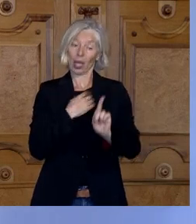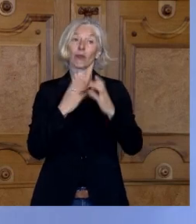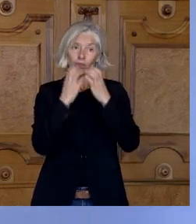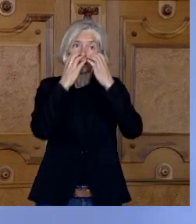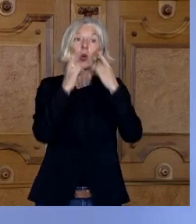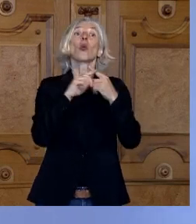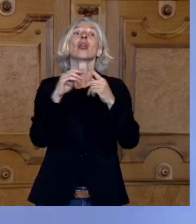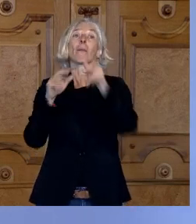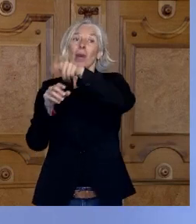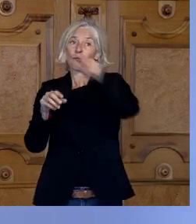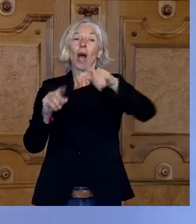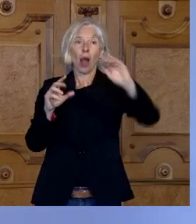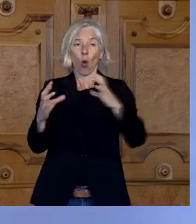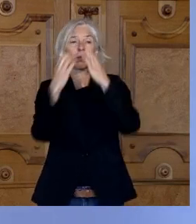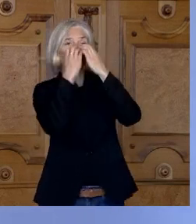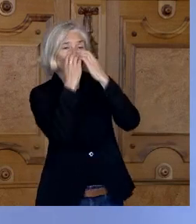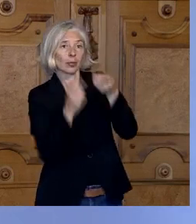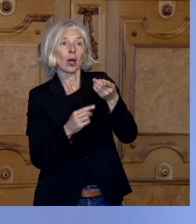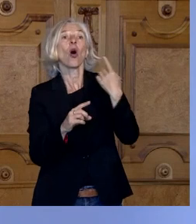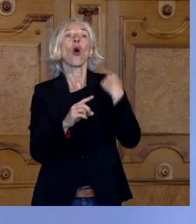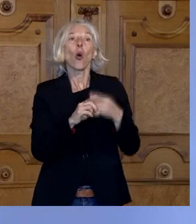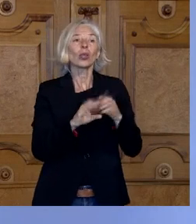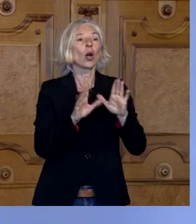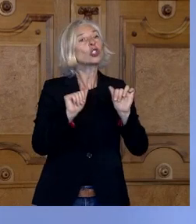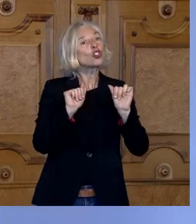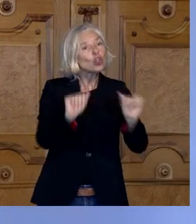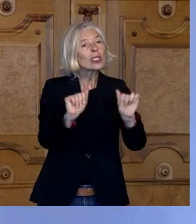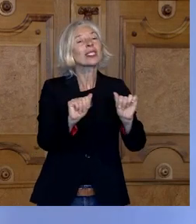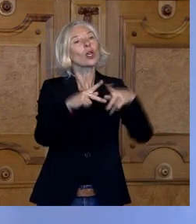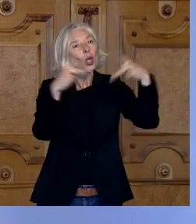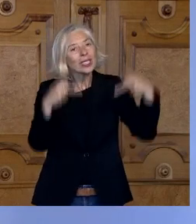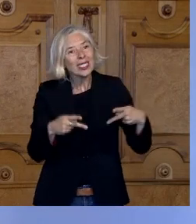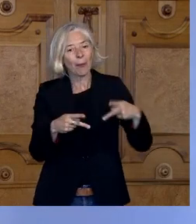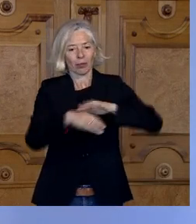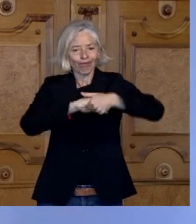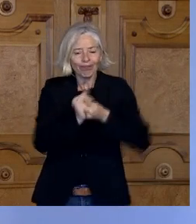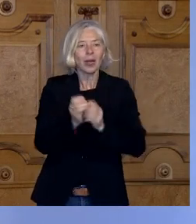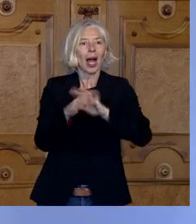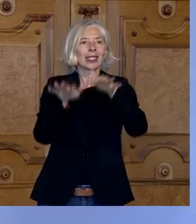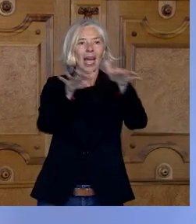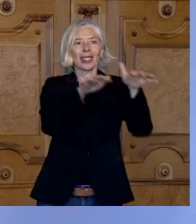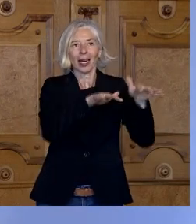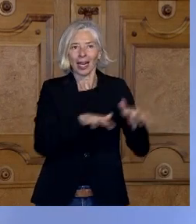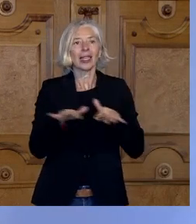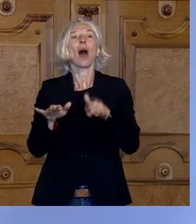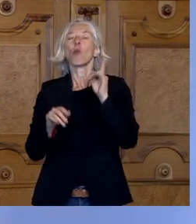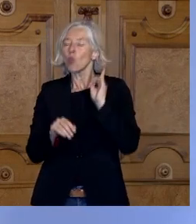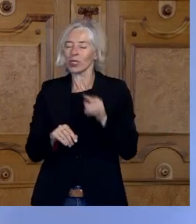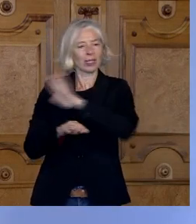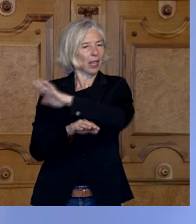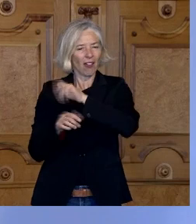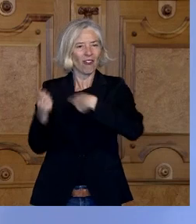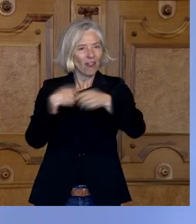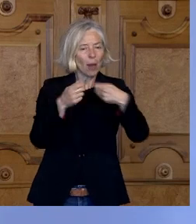und Hygienekonzept in den jeweiligen Einzelhandels- und Dienstleistungsbetrieben erstellt und umgesetzt werden muss.